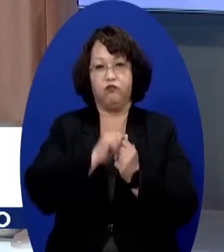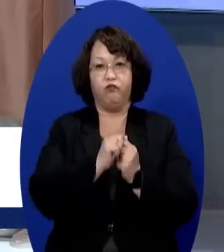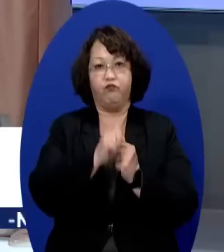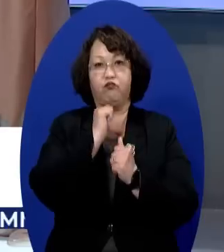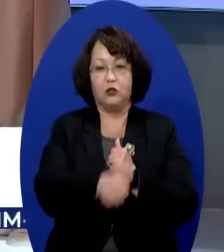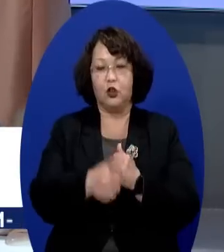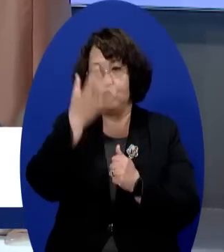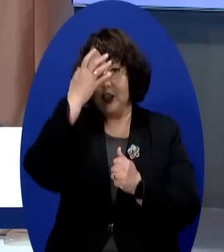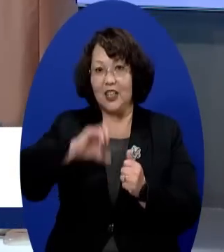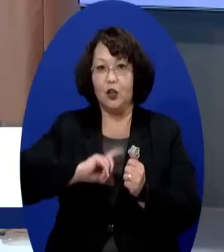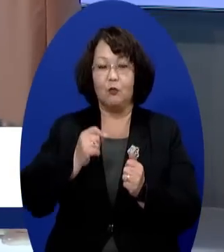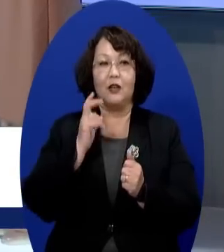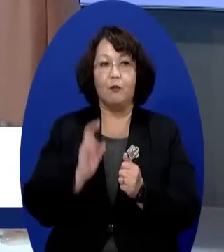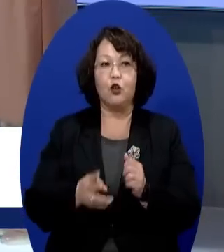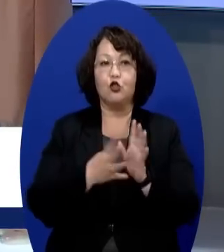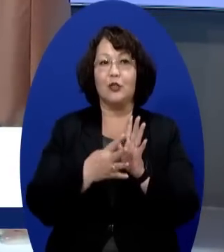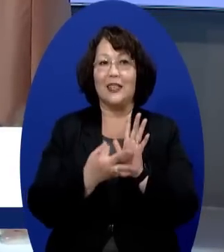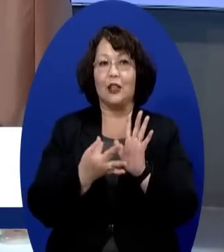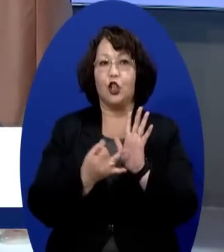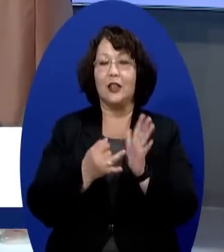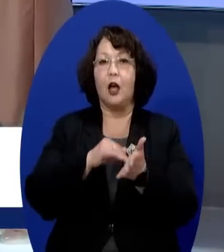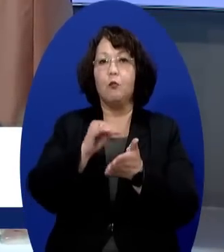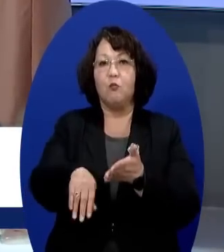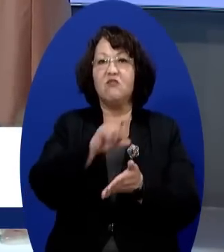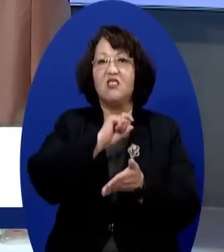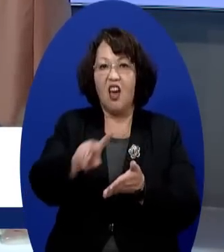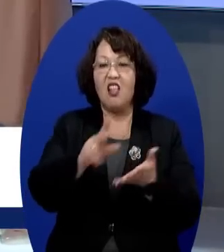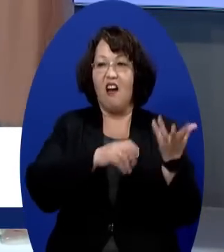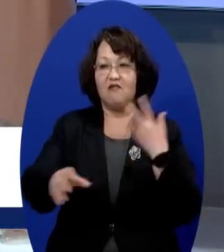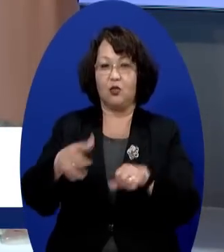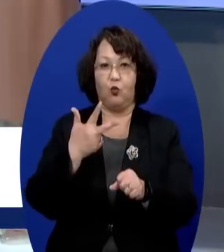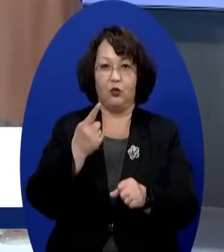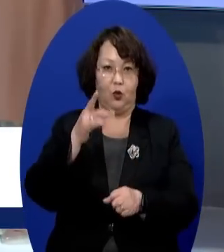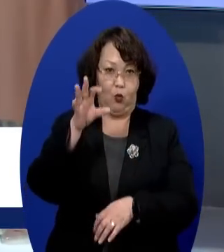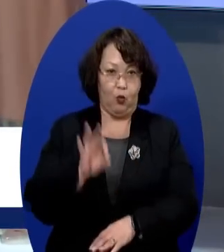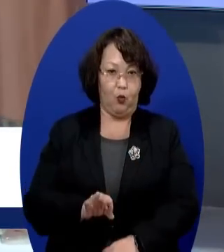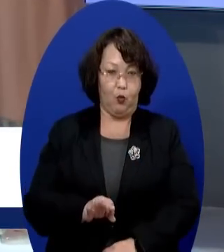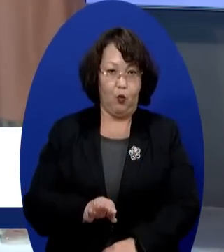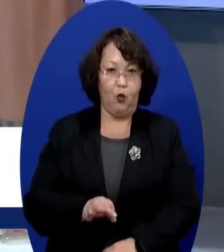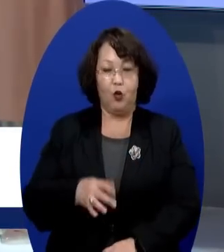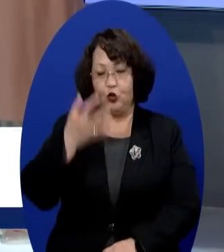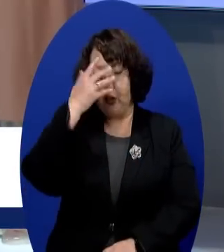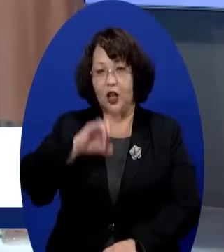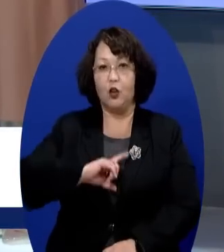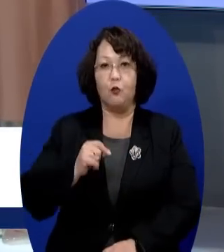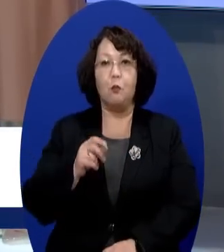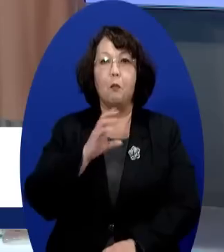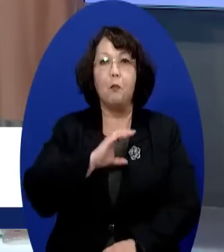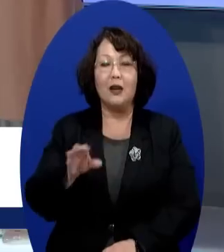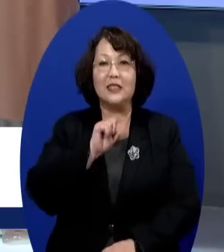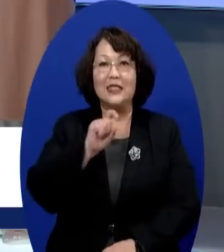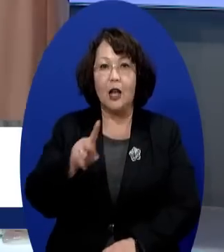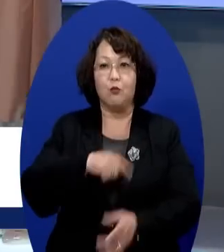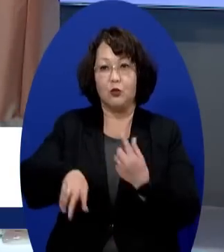өмчт компаниудын хувьд 987 тэрбум төгрөгийн зээлтэй. За 31% эзэлж байгаа. За гэсэн ч төрийн өмчт байгууллагуудын зээлийн иргэн төлөлт нь